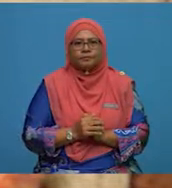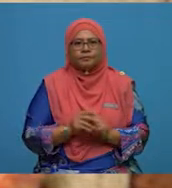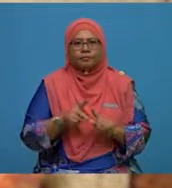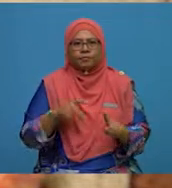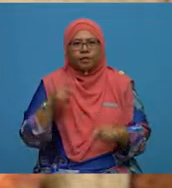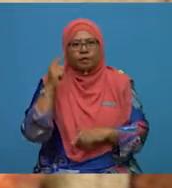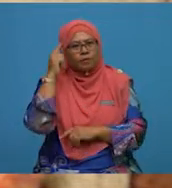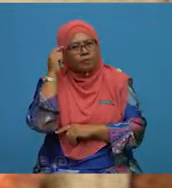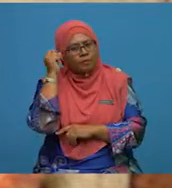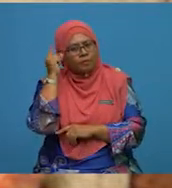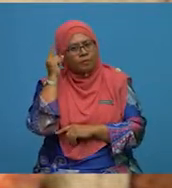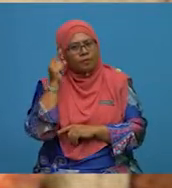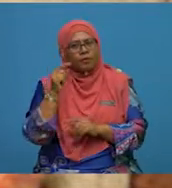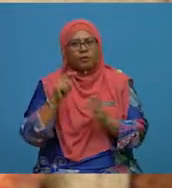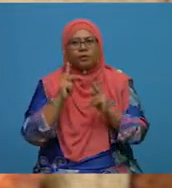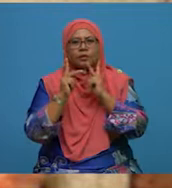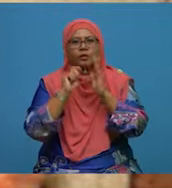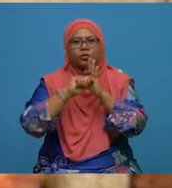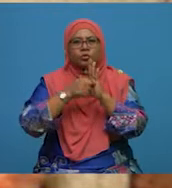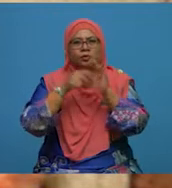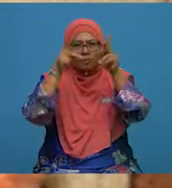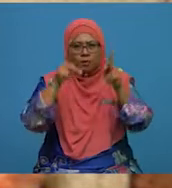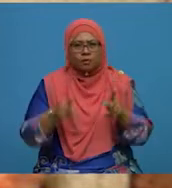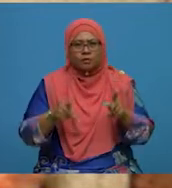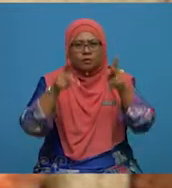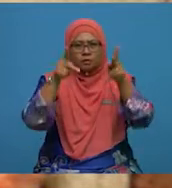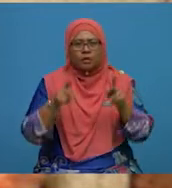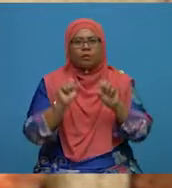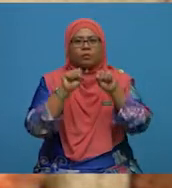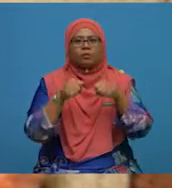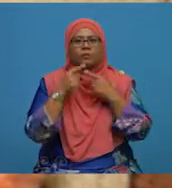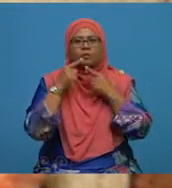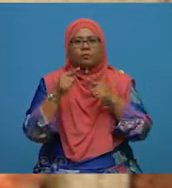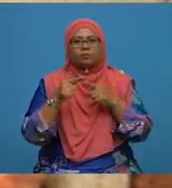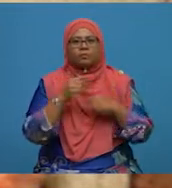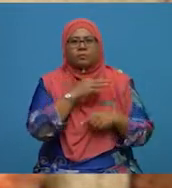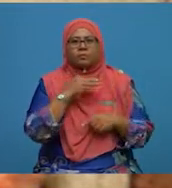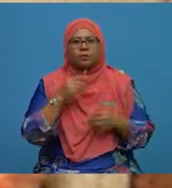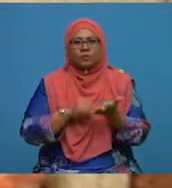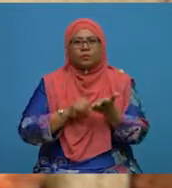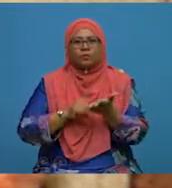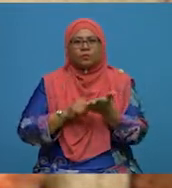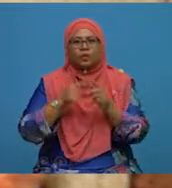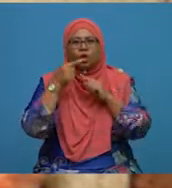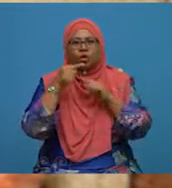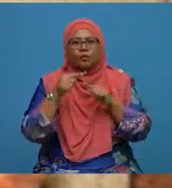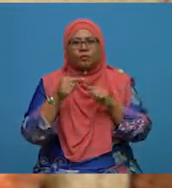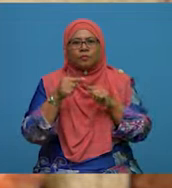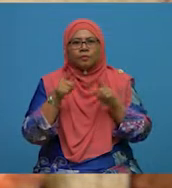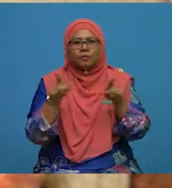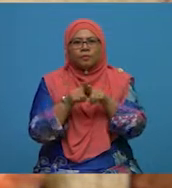Dari pemahaman kata kunci, maka pelajar-pelajar boleh menjawab dan membincangkan